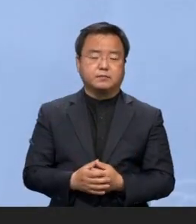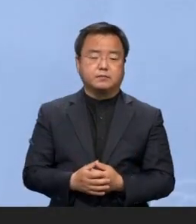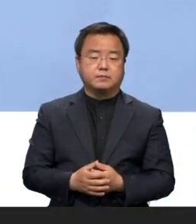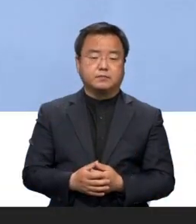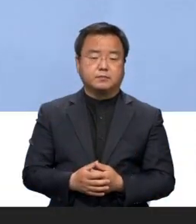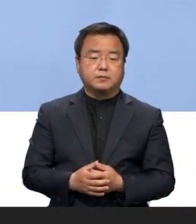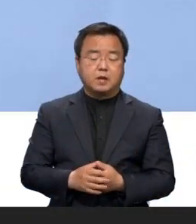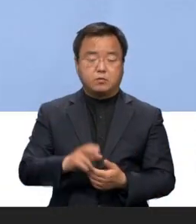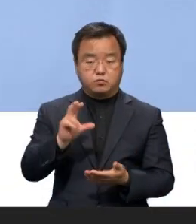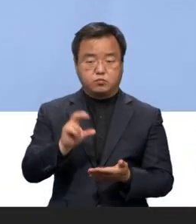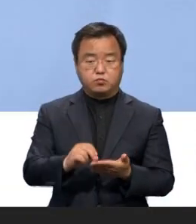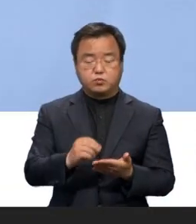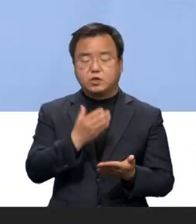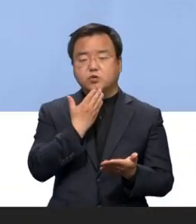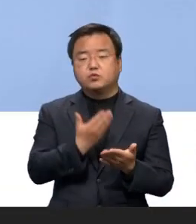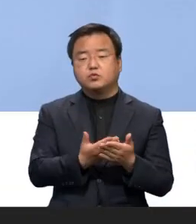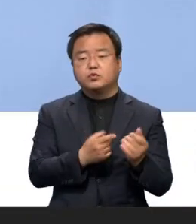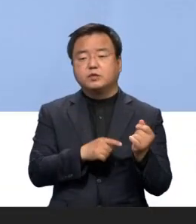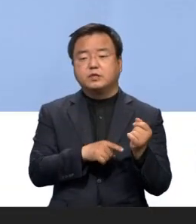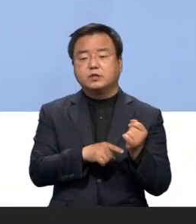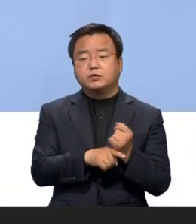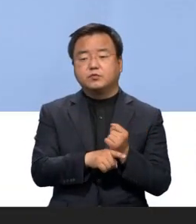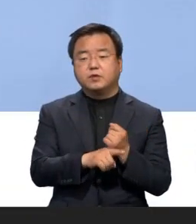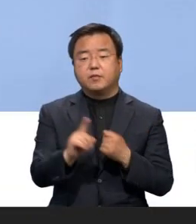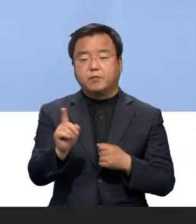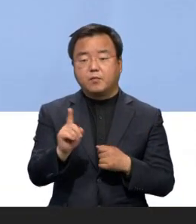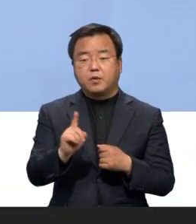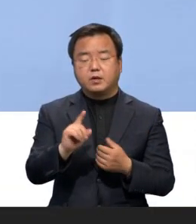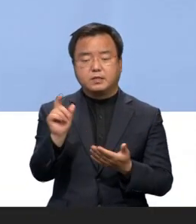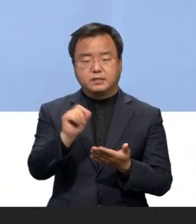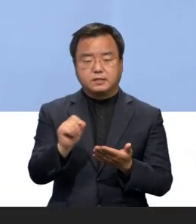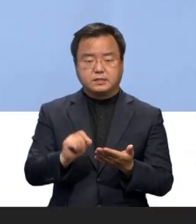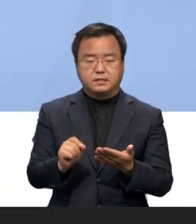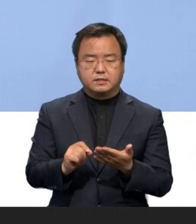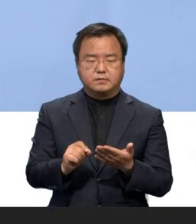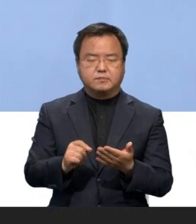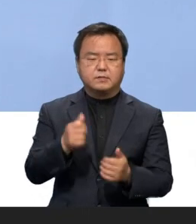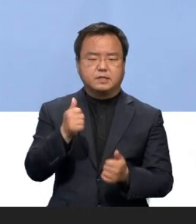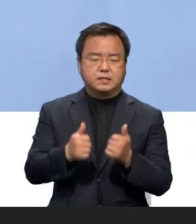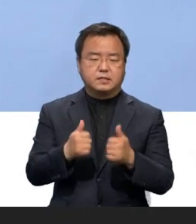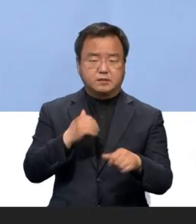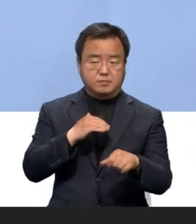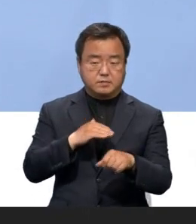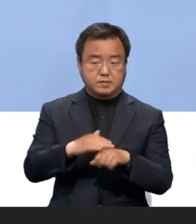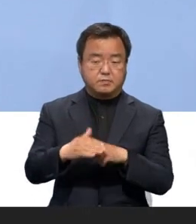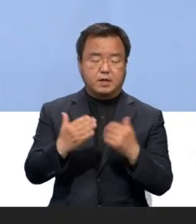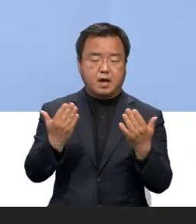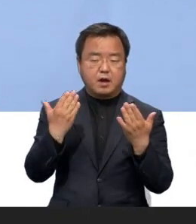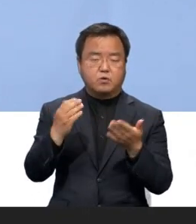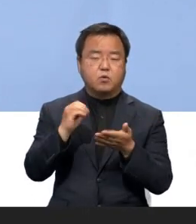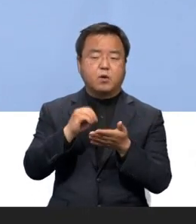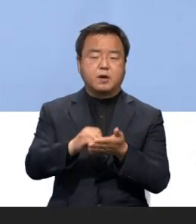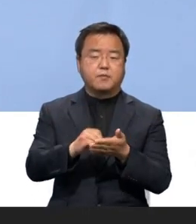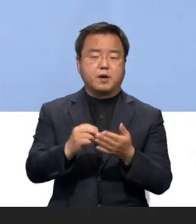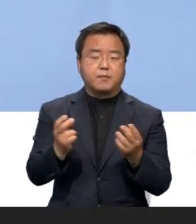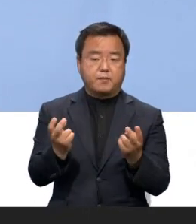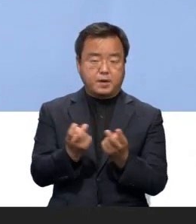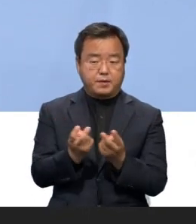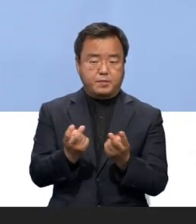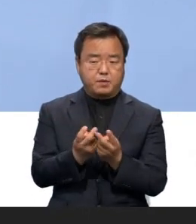문제의 주요 원래는 집필 04 방식의 입학 시험을